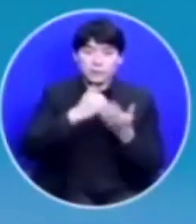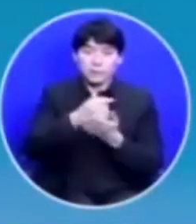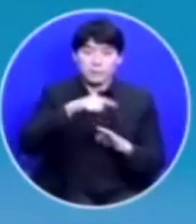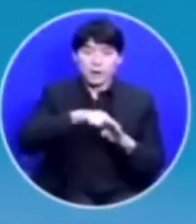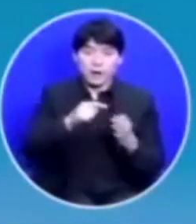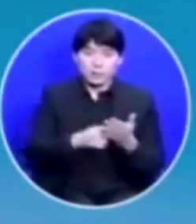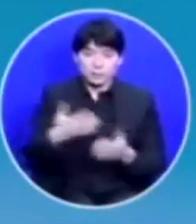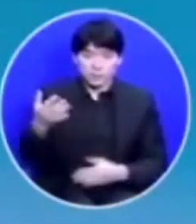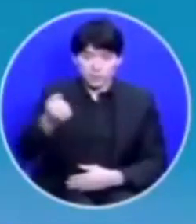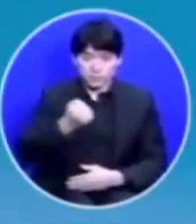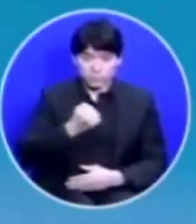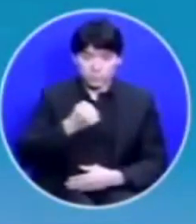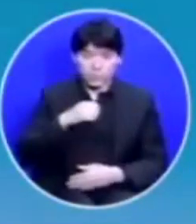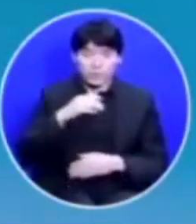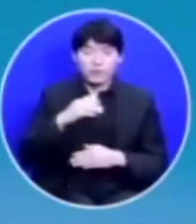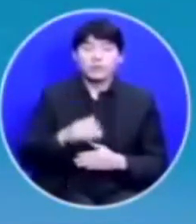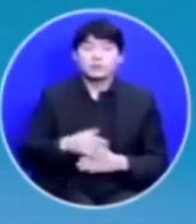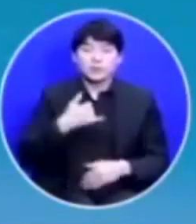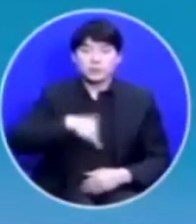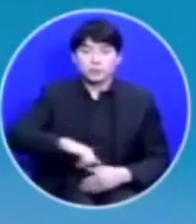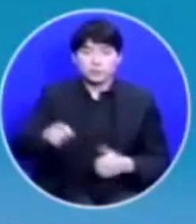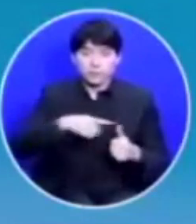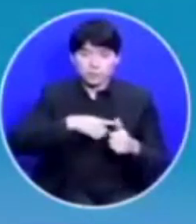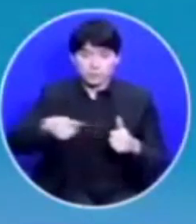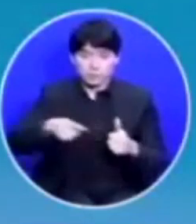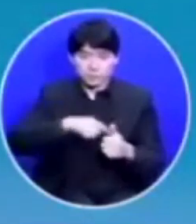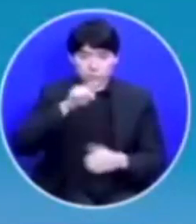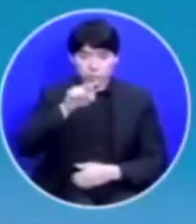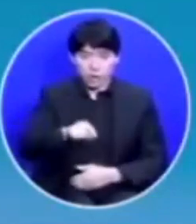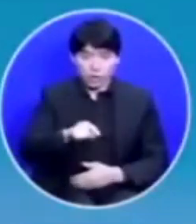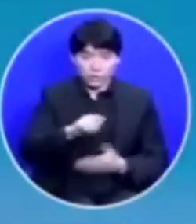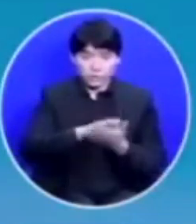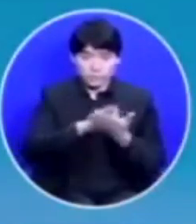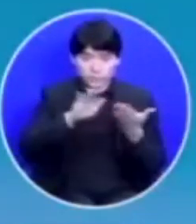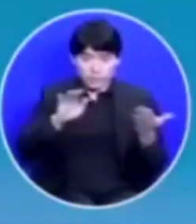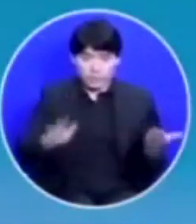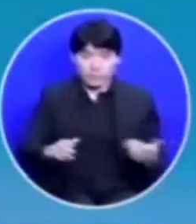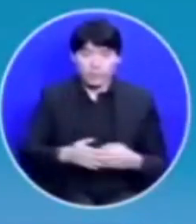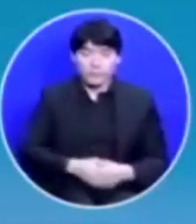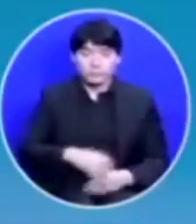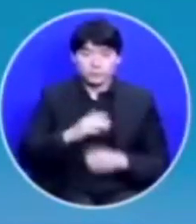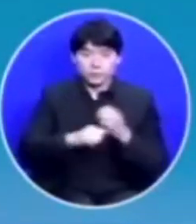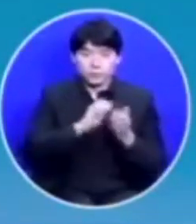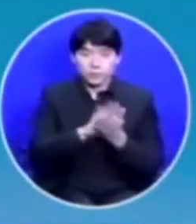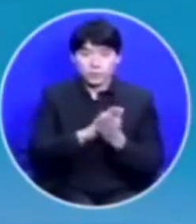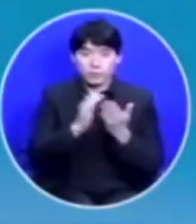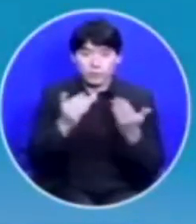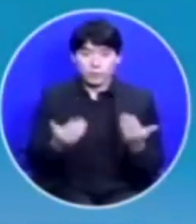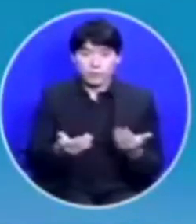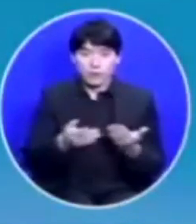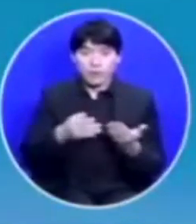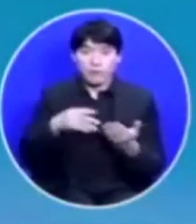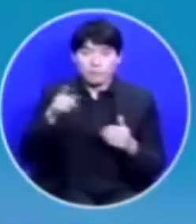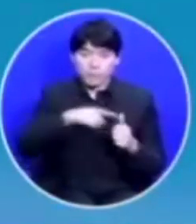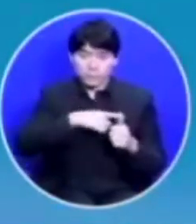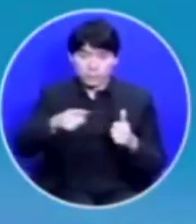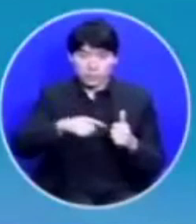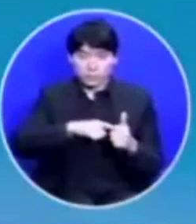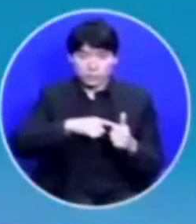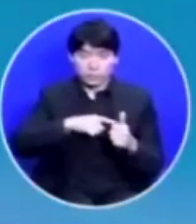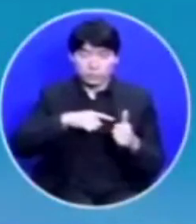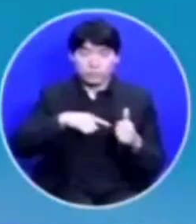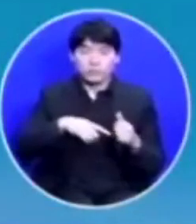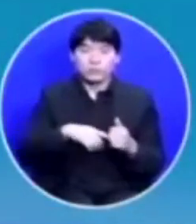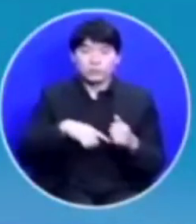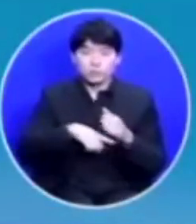가지고 자녀를 가르쳐야 한다는 겁니다 성경이 매를 돼 라고 한 것은 하나님께서 하실